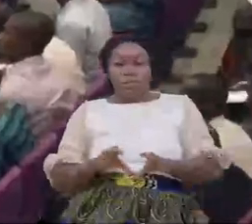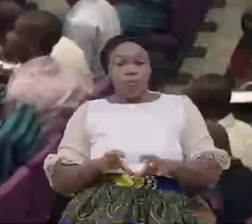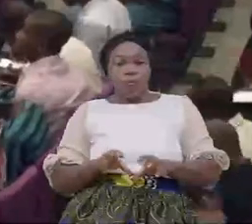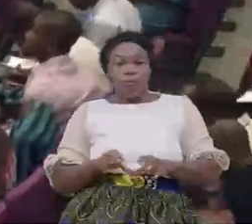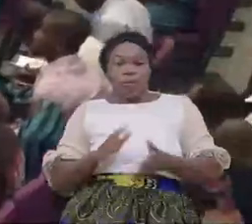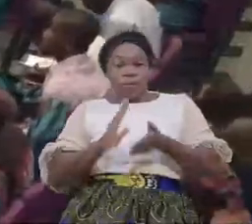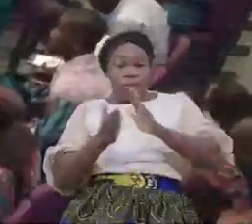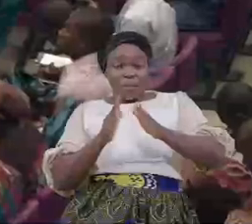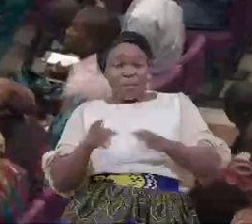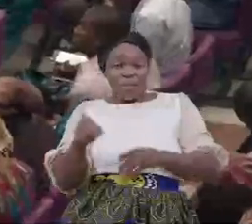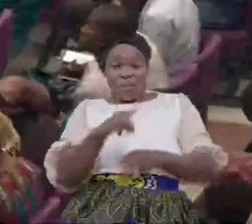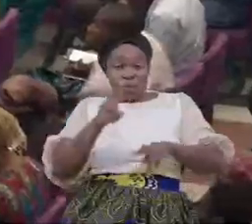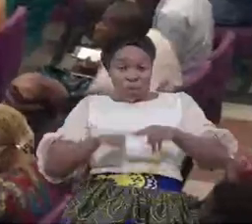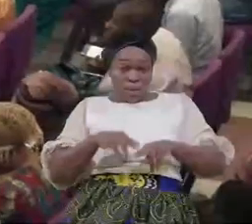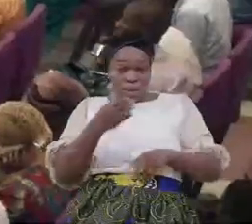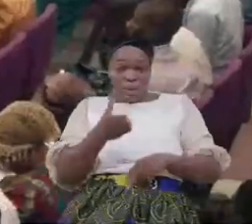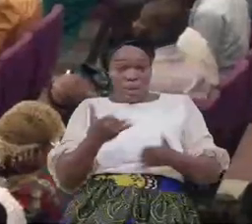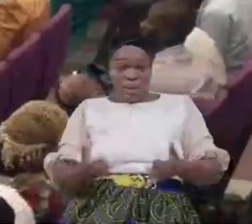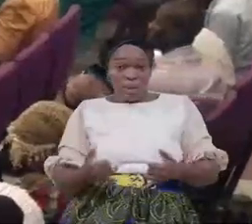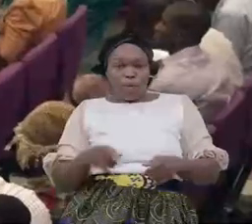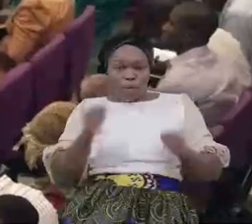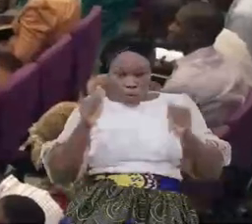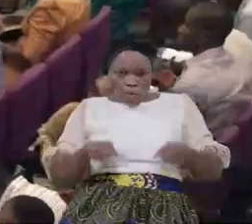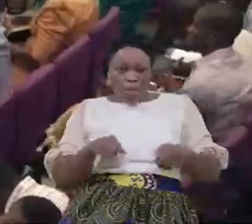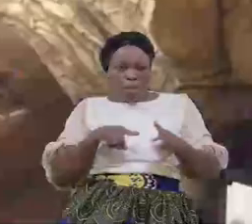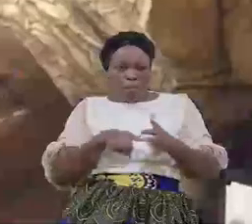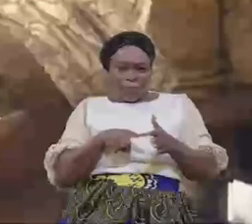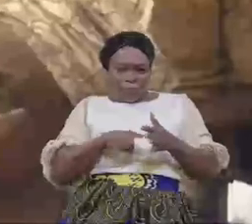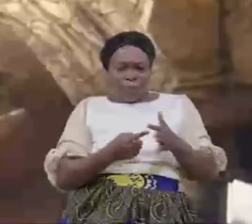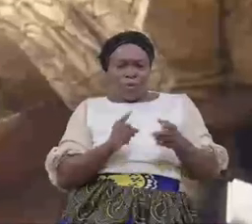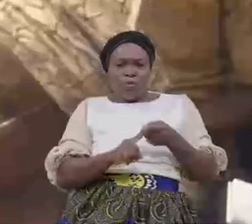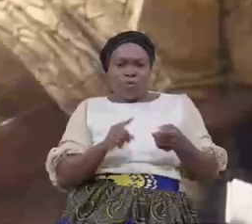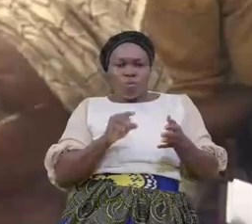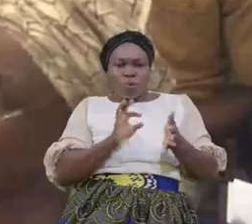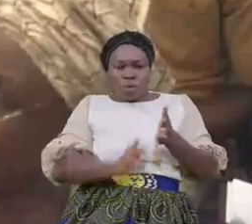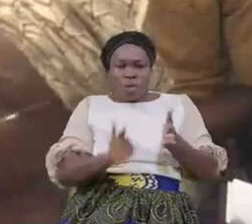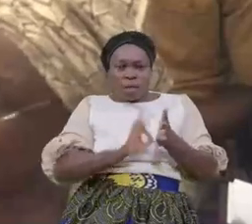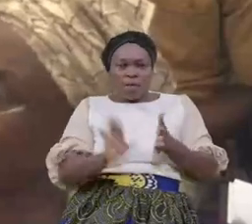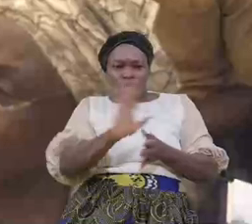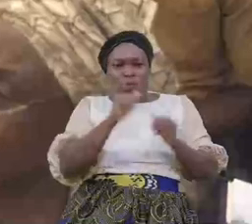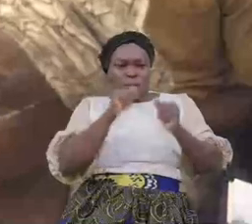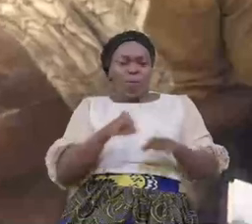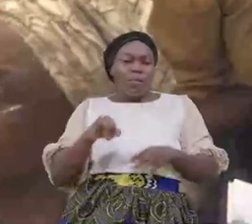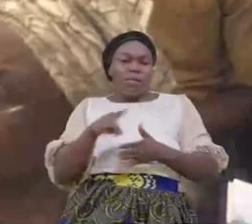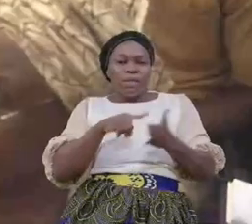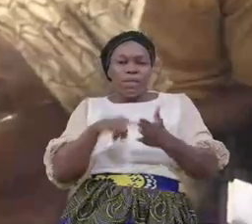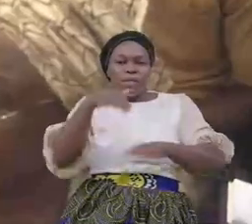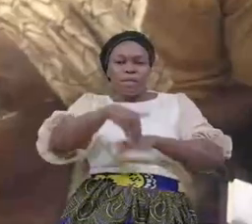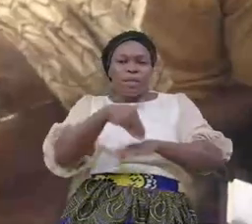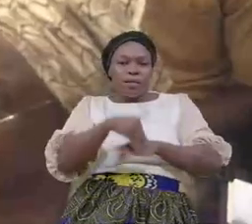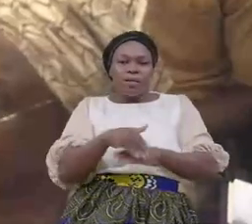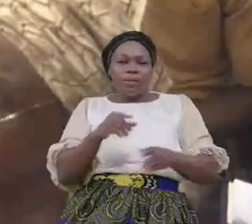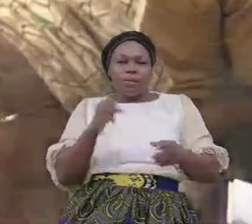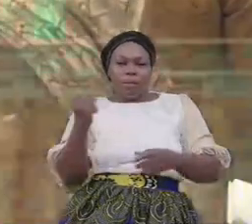avant de le voir être fait. Quand vous êtes assis là-bas, vous allez commencer à compter vos bénédictions ce soir. Vous pouvez commencer à compter vos bénédictions quand vous êtes assis